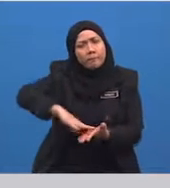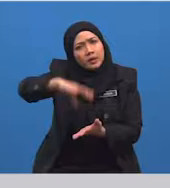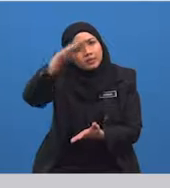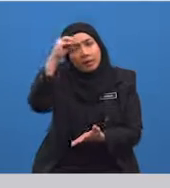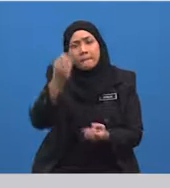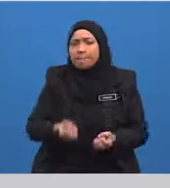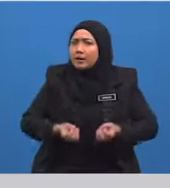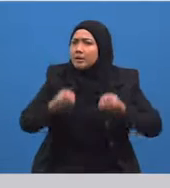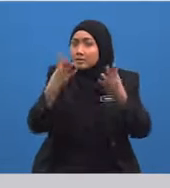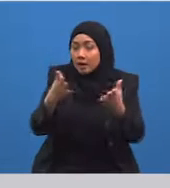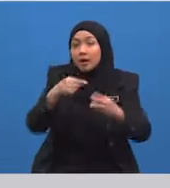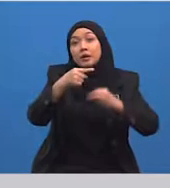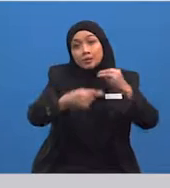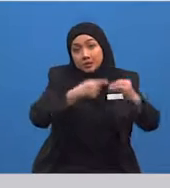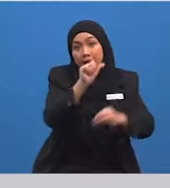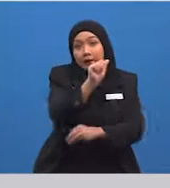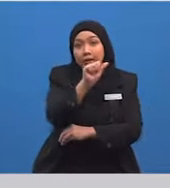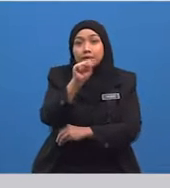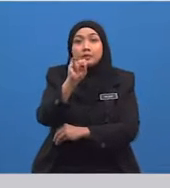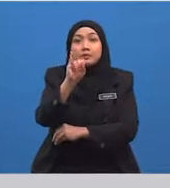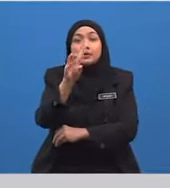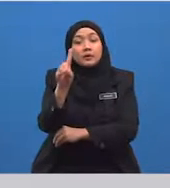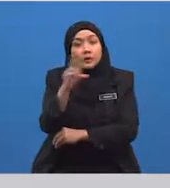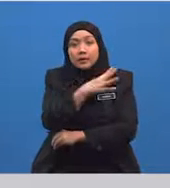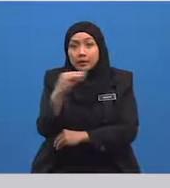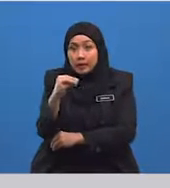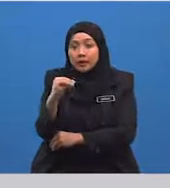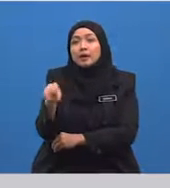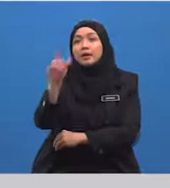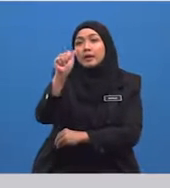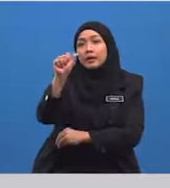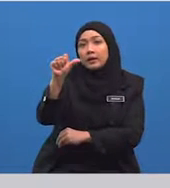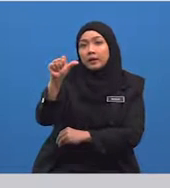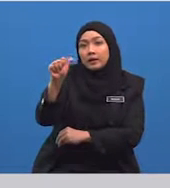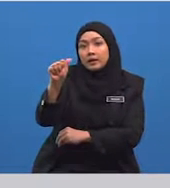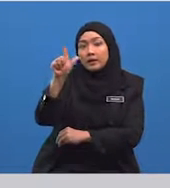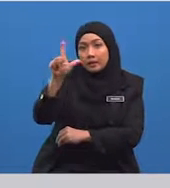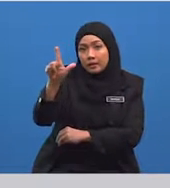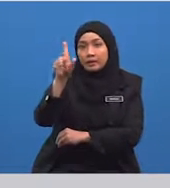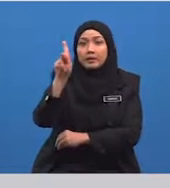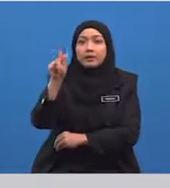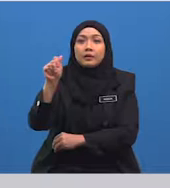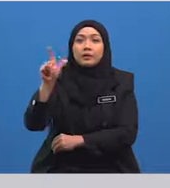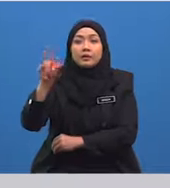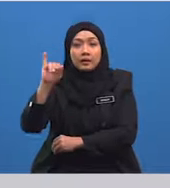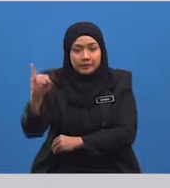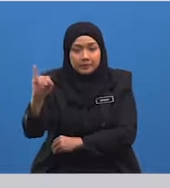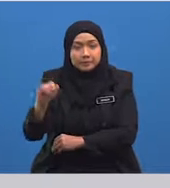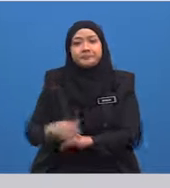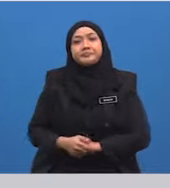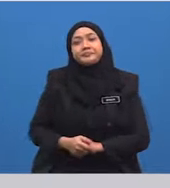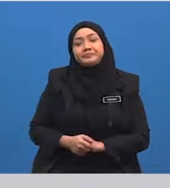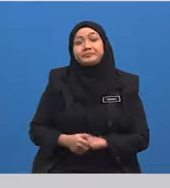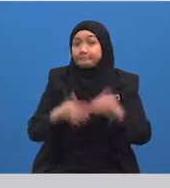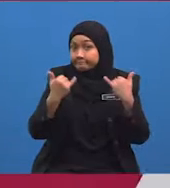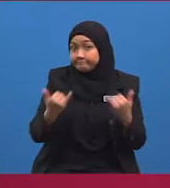tentang asid dan alkali. Mari kita beralih pula kepada subtopik